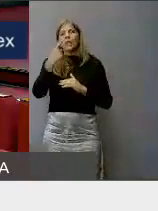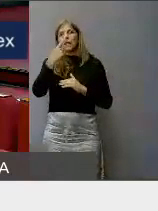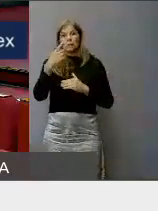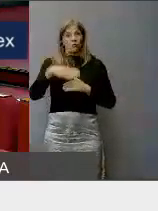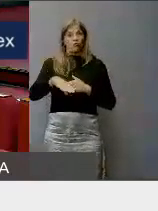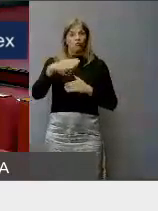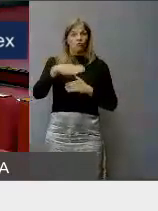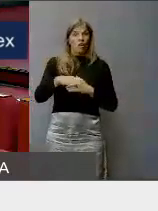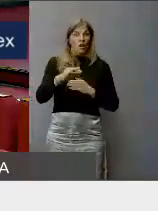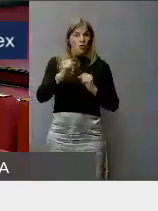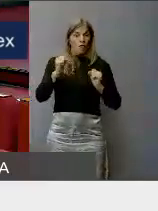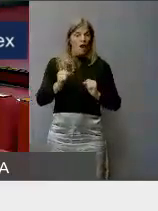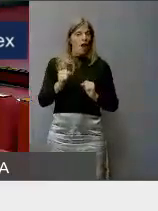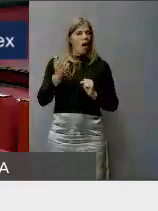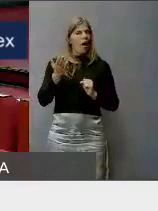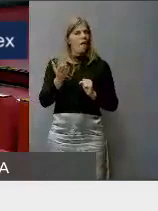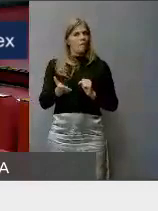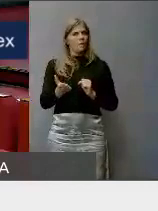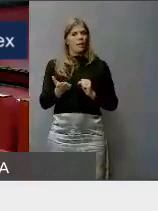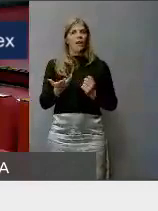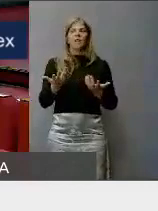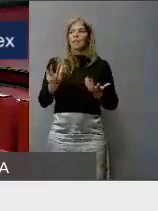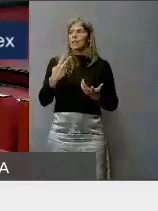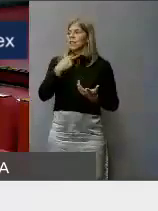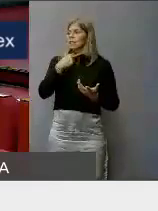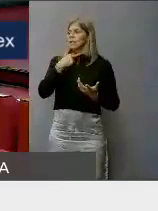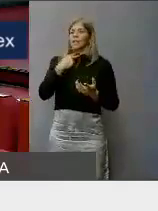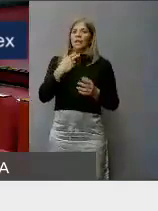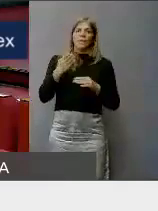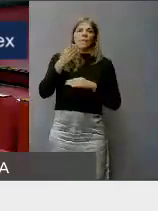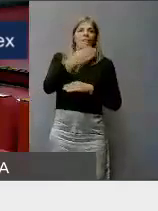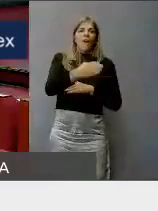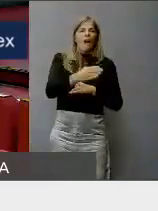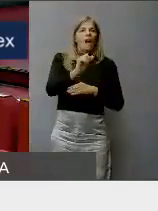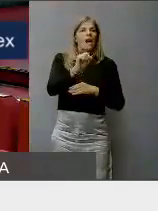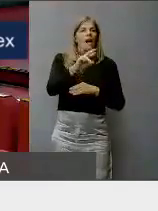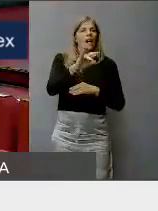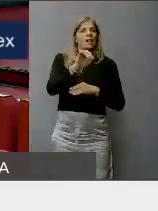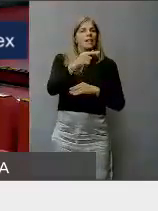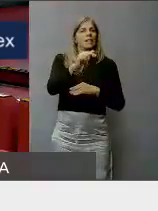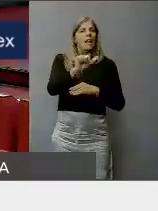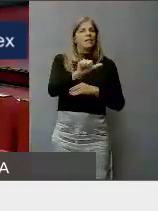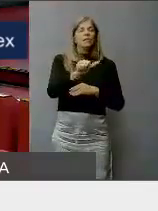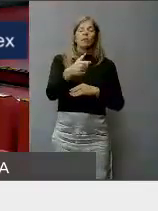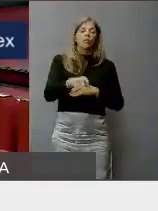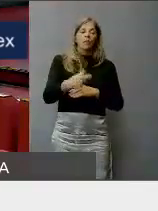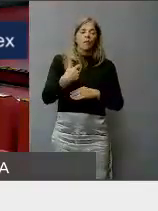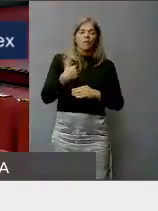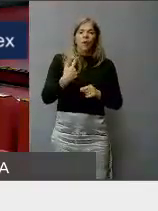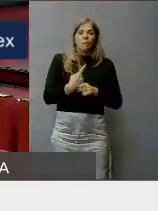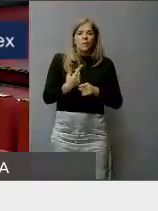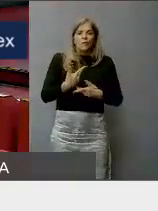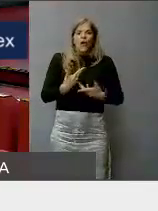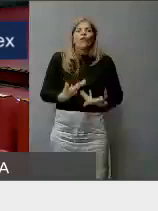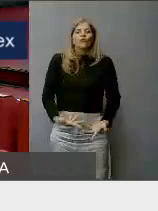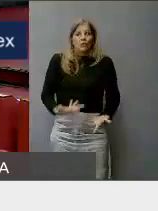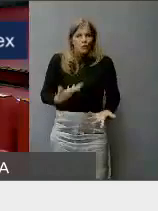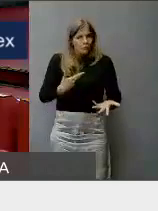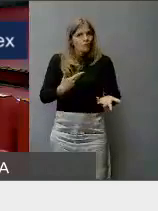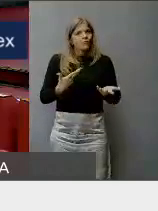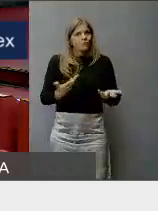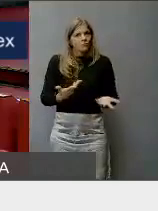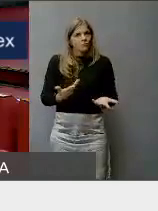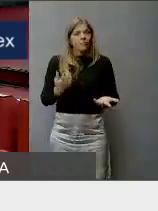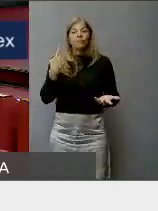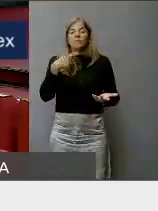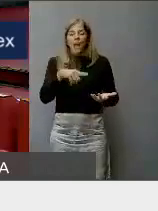oggi fanno si sentono di dover andare la carta perché hanno bisogno e allora li penso ai servizi che servano